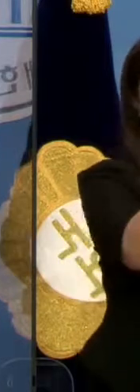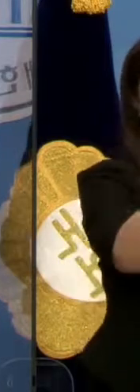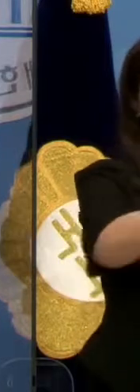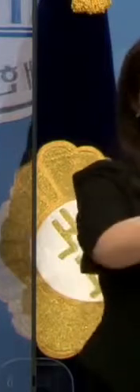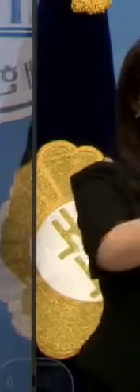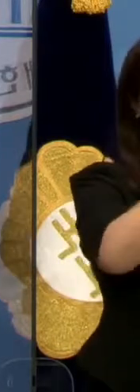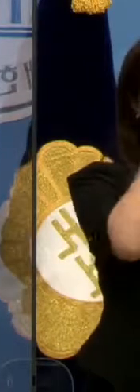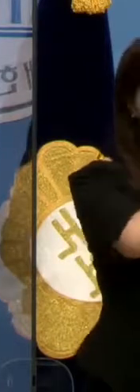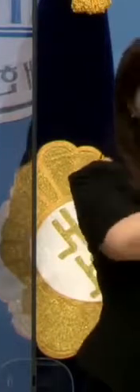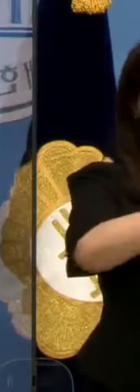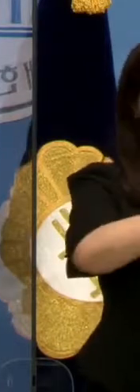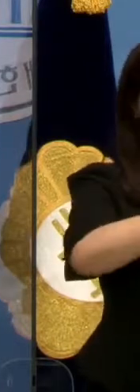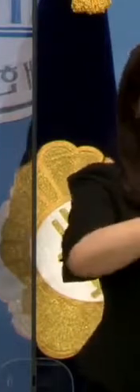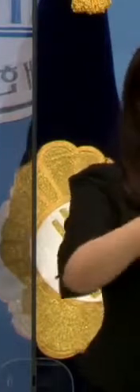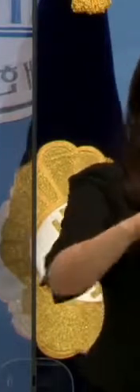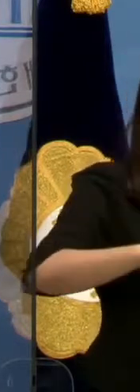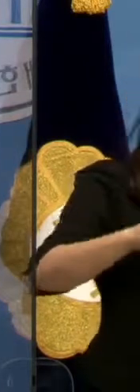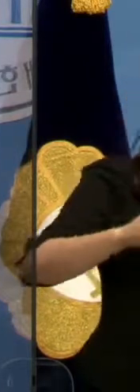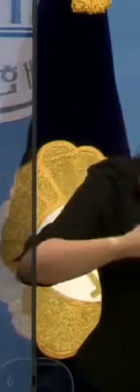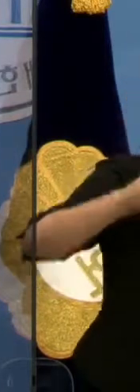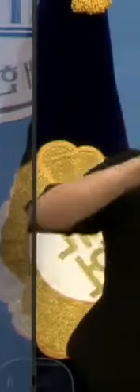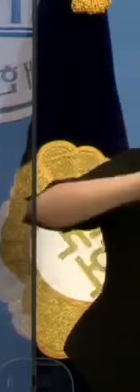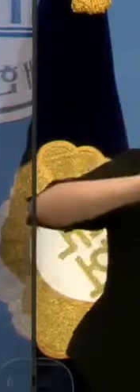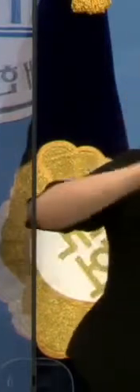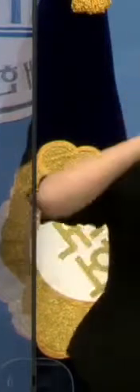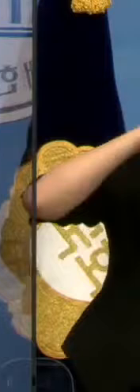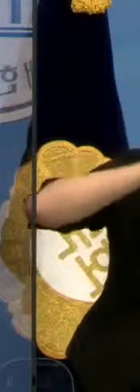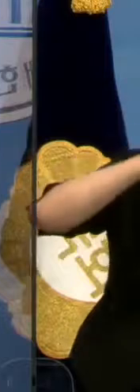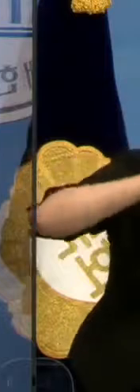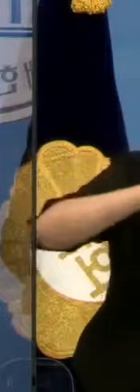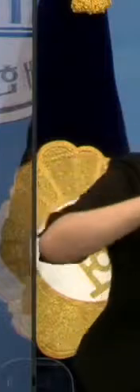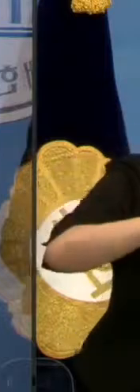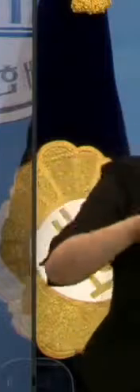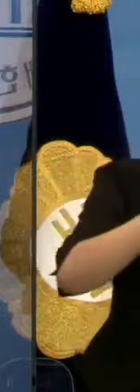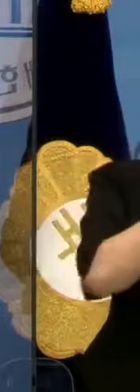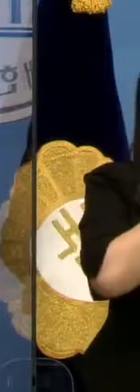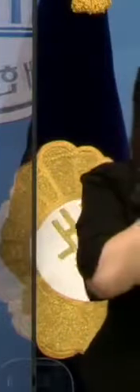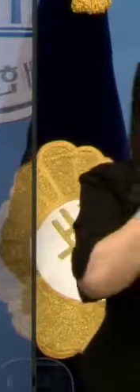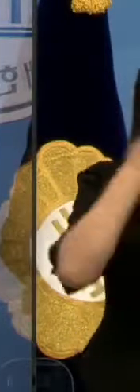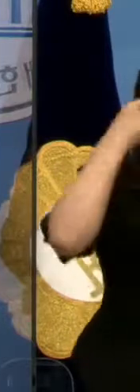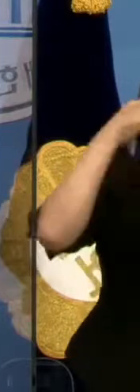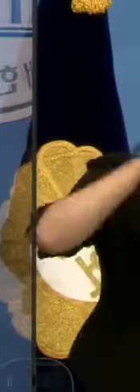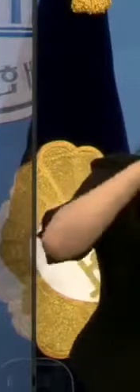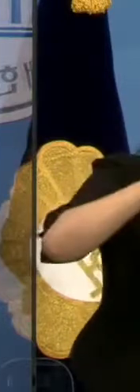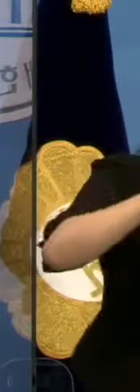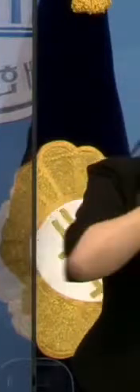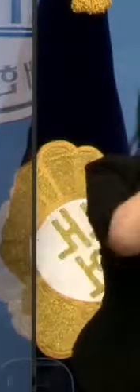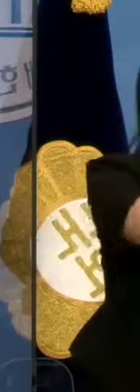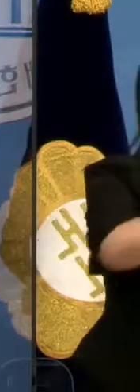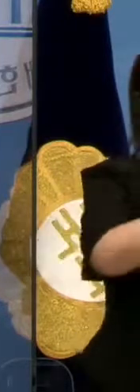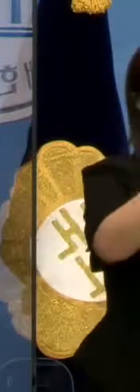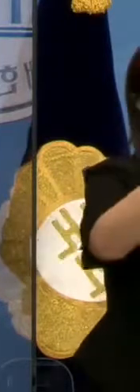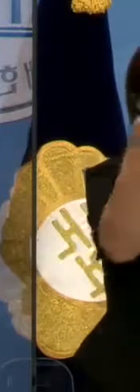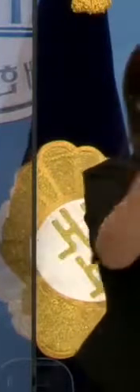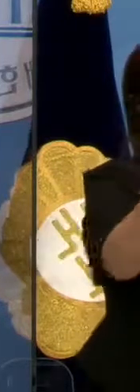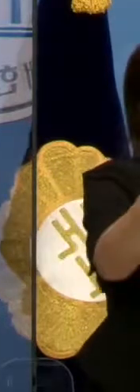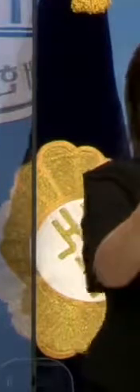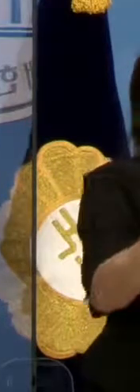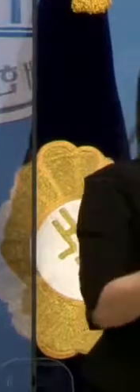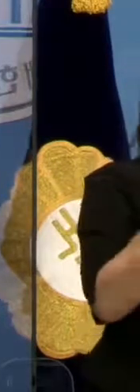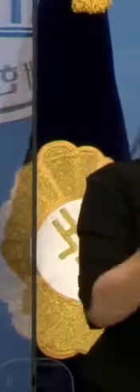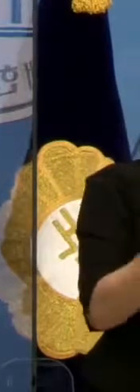층간소음 해결을 위한 엄격한 기준도 마련하겠습니다. 층간소음 민원 접수가 작년에만 4만 2천 건으로